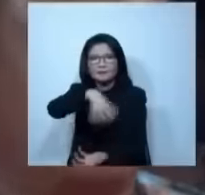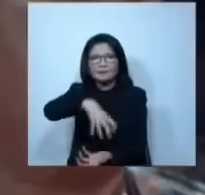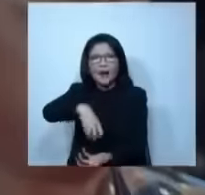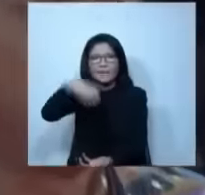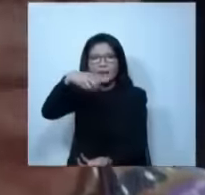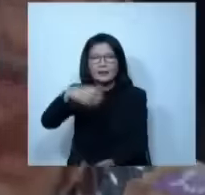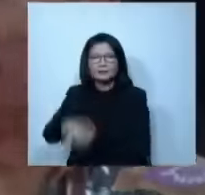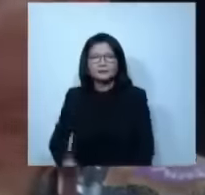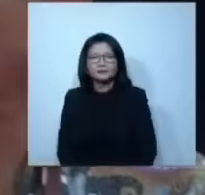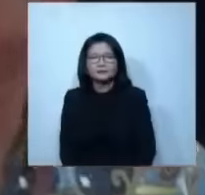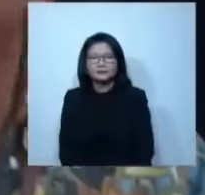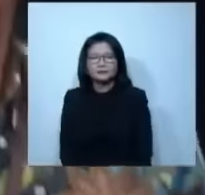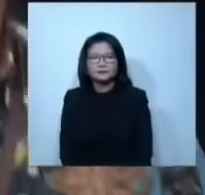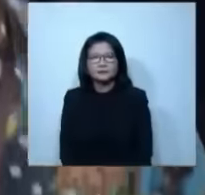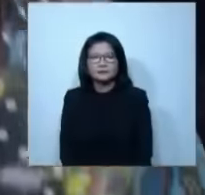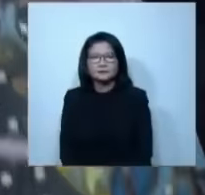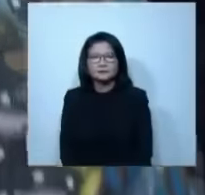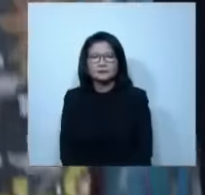Fishball.